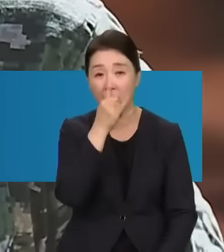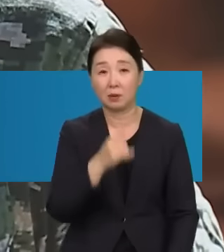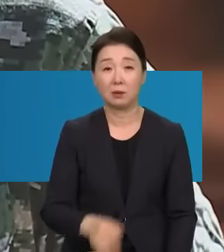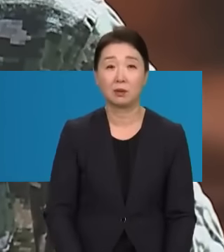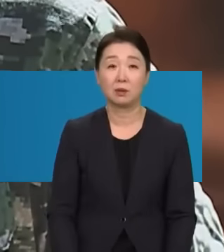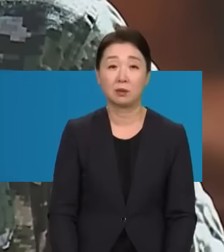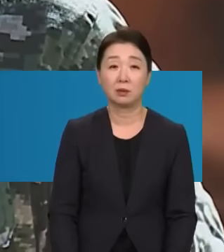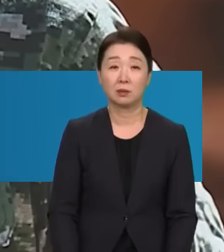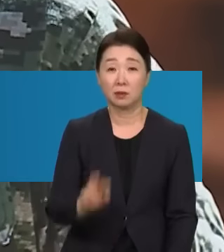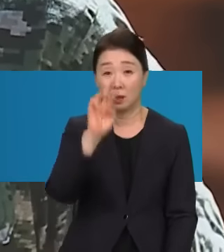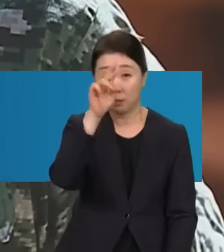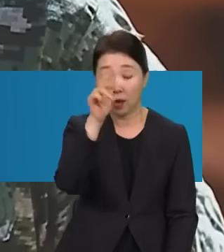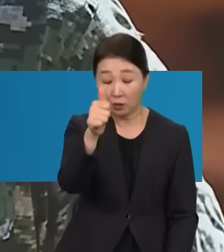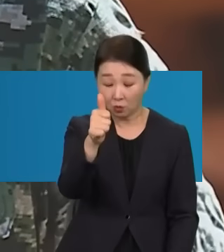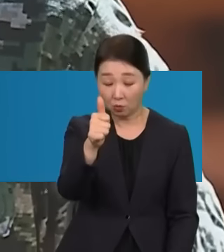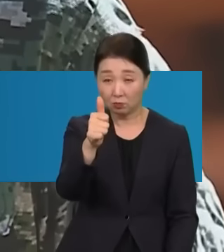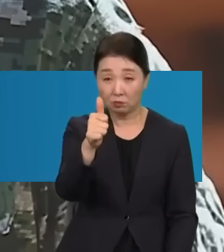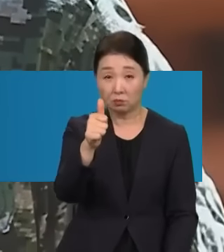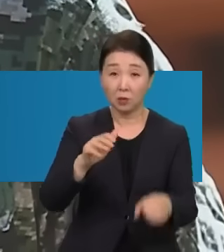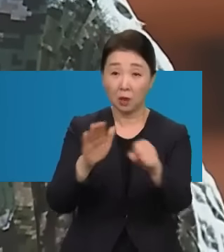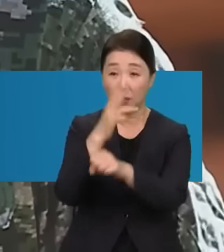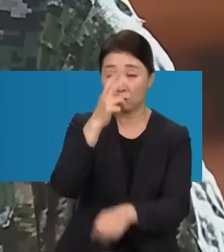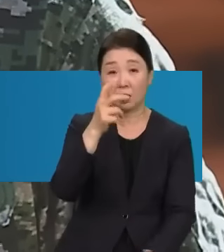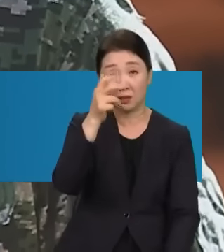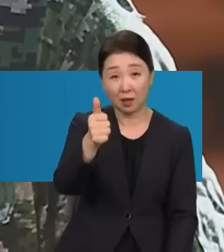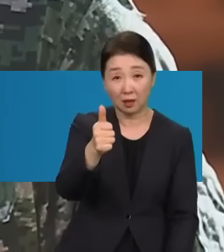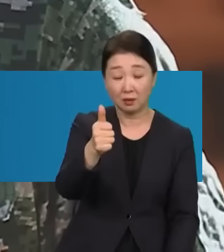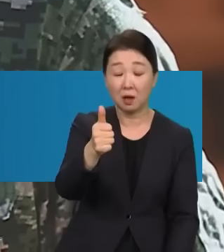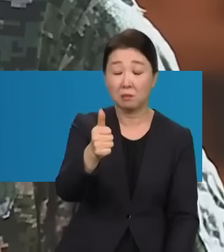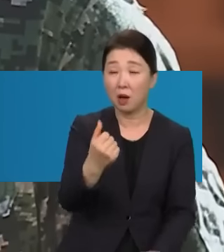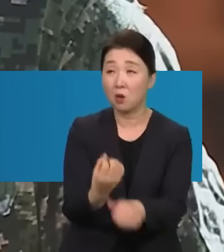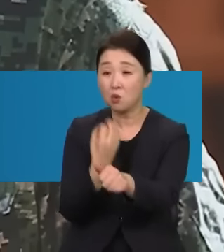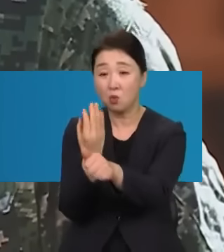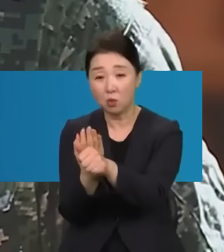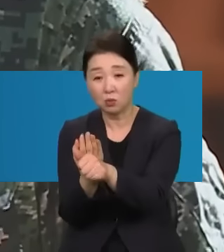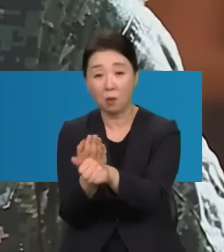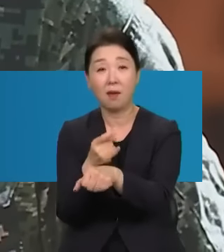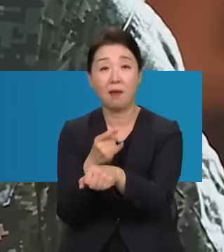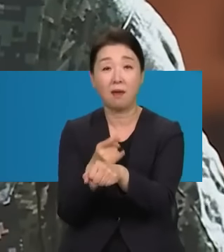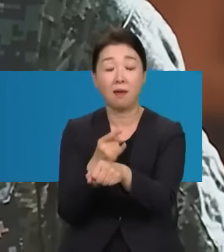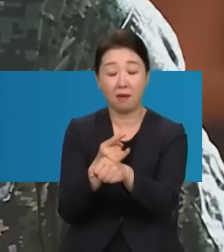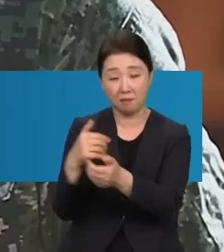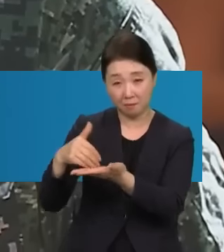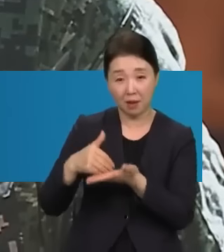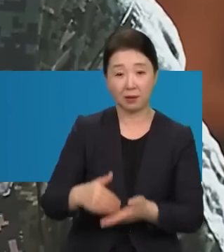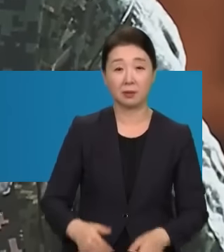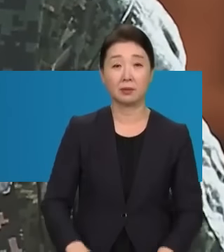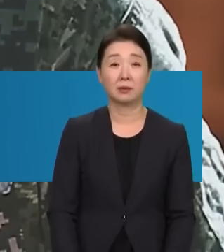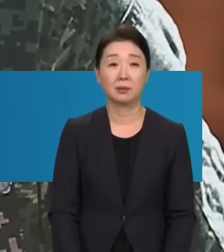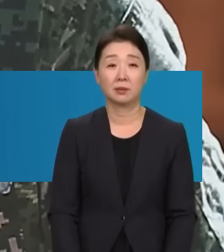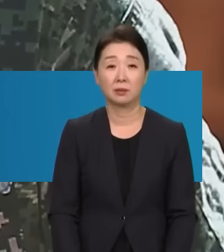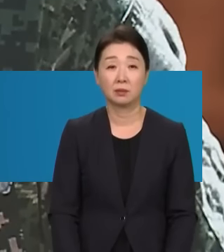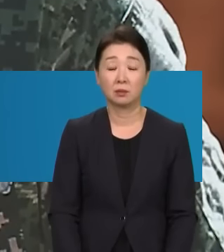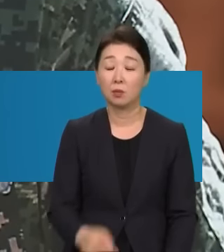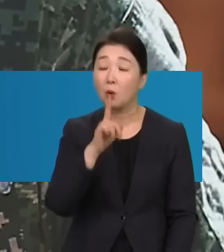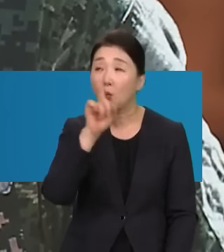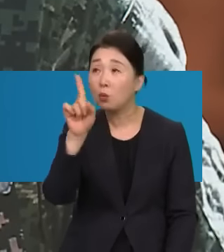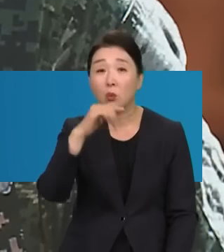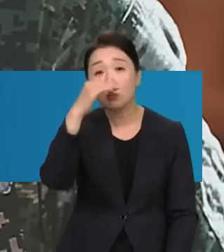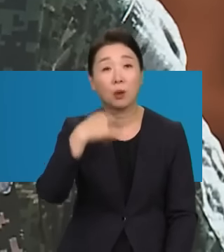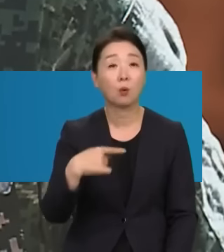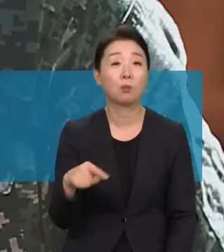모양새입니다. 박정훈 전 해병대 수사단장을 조만간 고소하겠다고 저희 JTBC에 밝힌 건데 뭘로